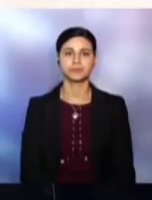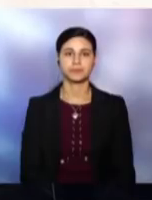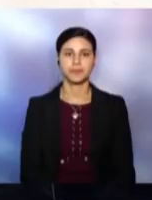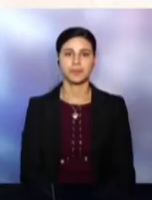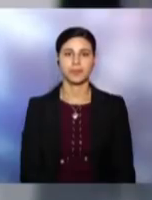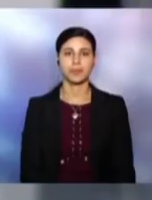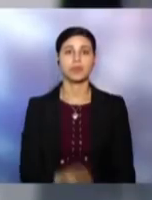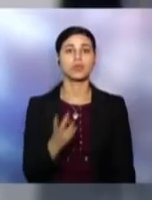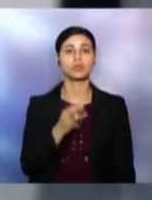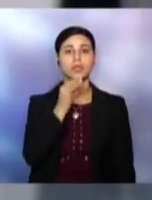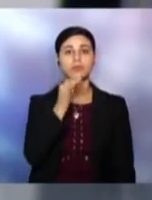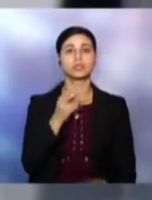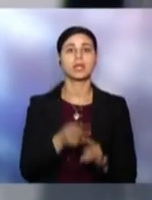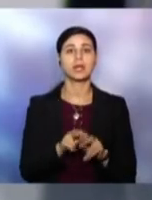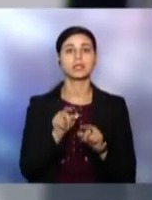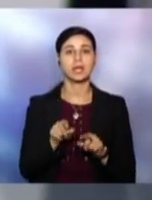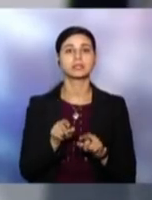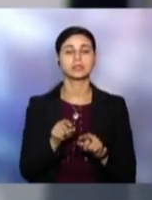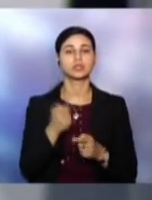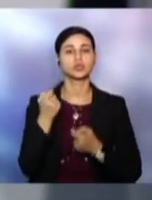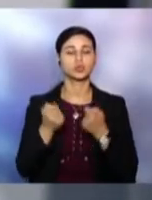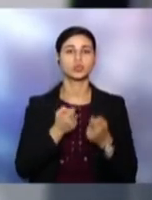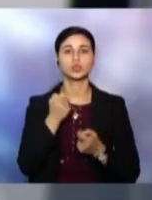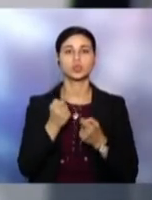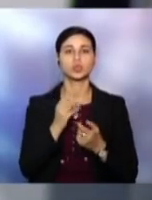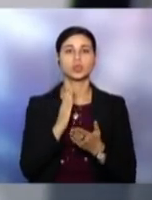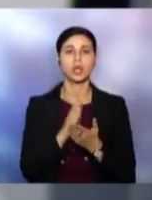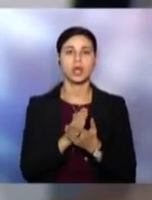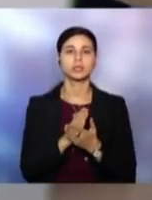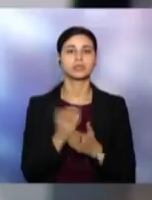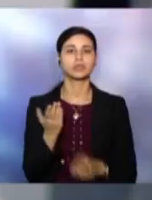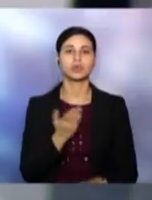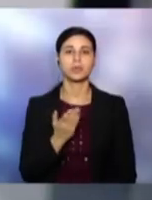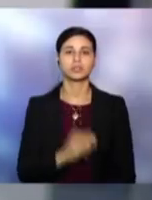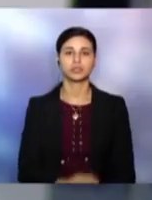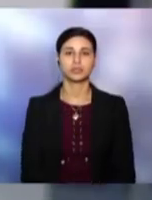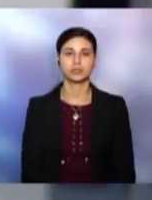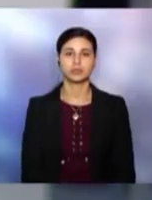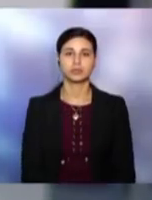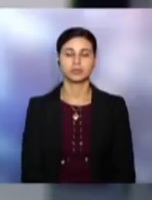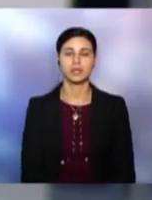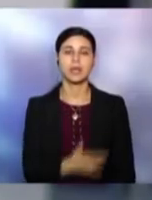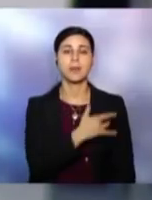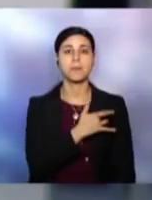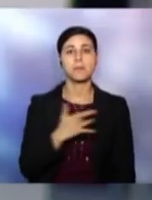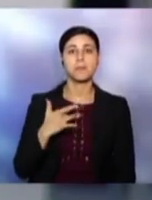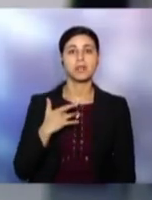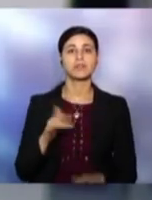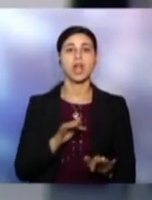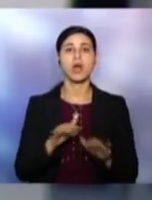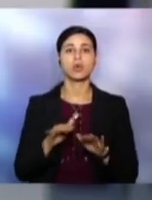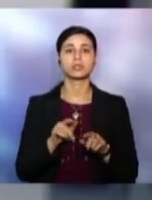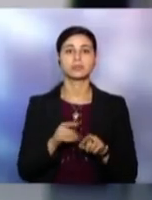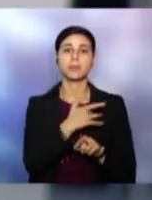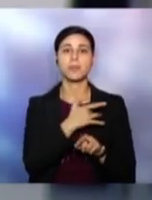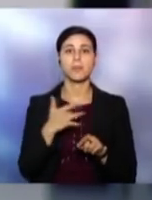მაყურებელს უნდა ვუთხრათ, რომ ეს ალვეოლები არის აი სტრუქტურული ერთეული, რომელშიც ფილტვი ახორციელებს, ხოლო ანუ